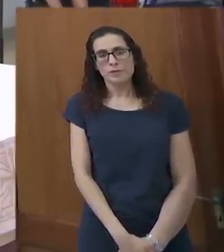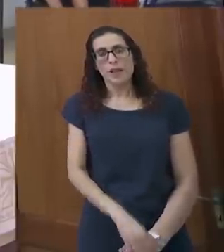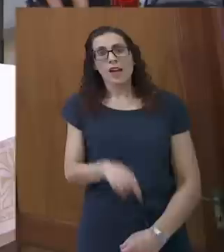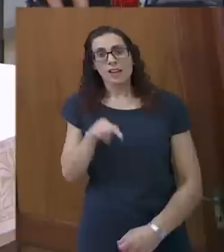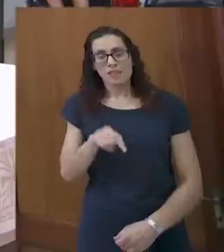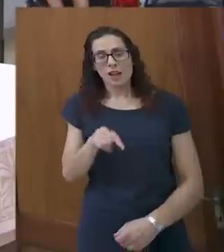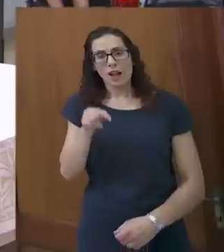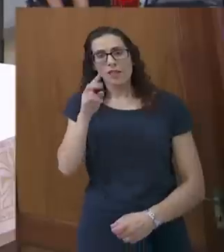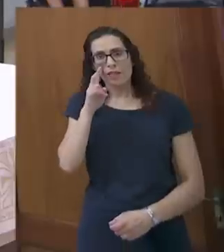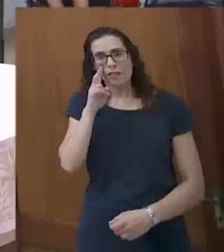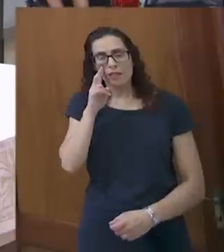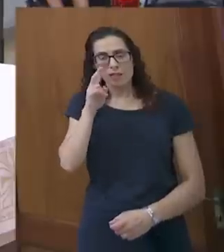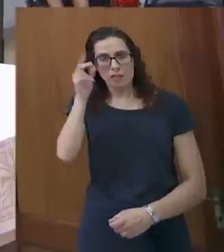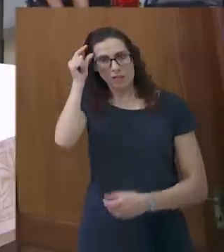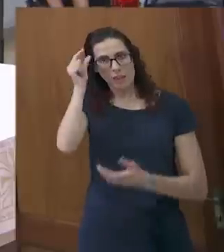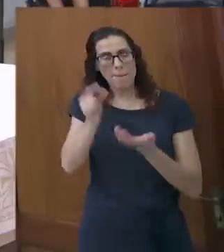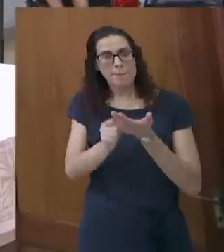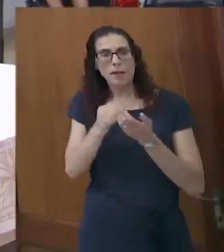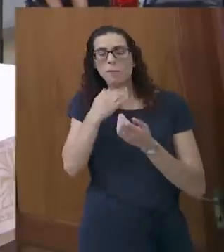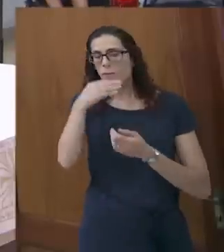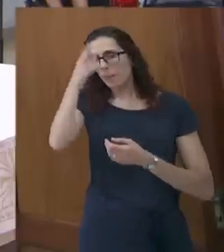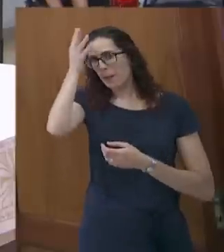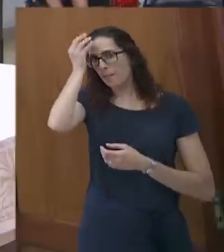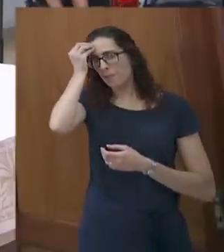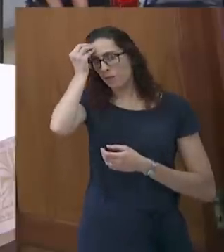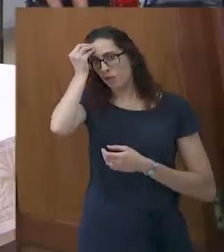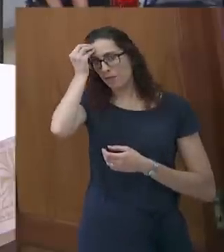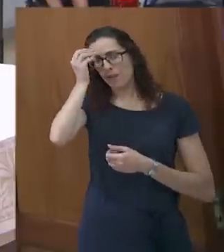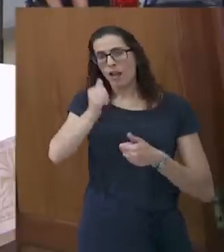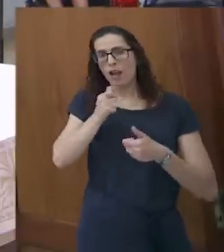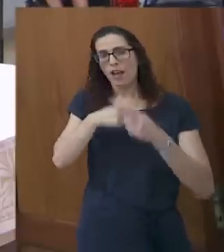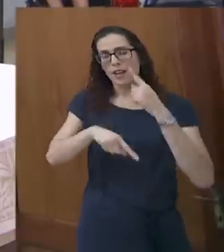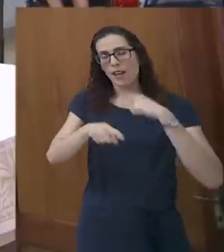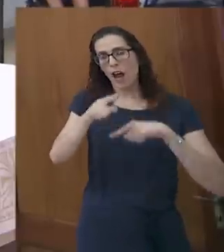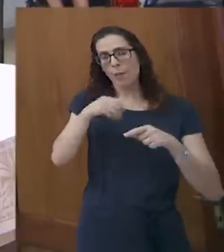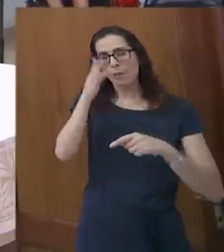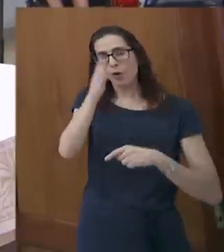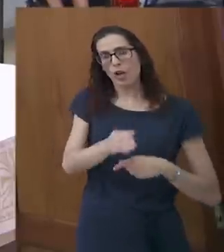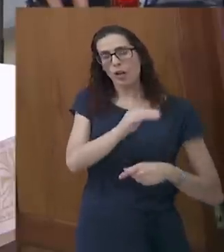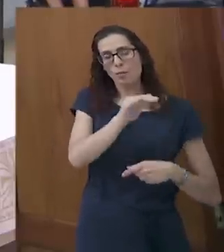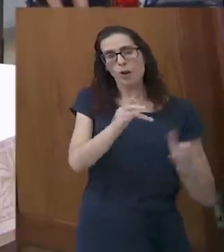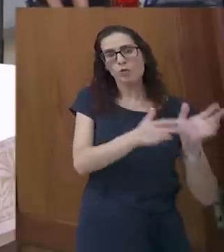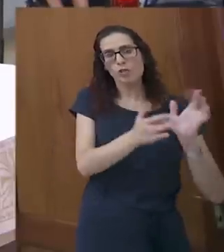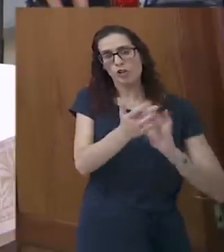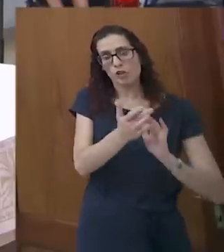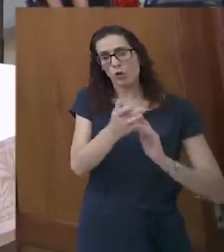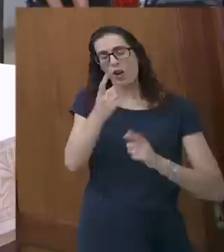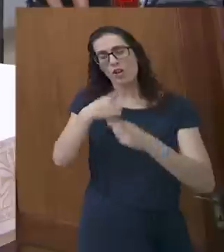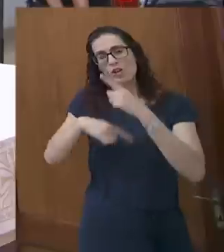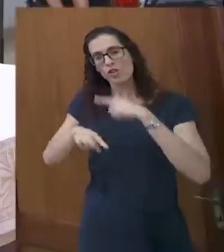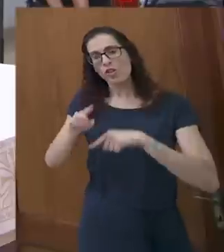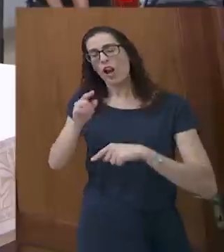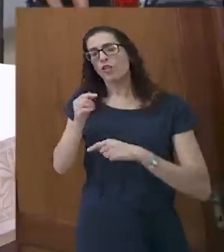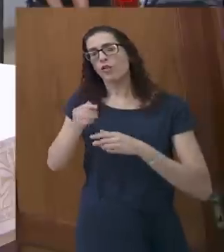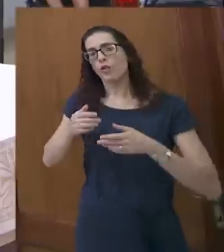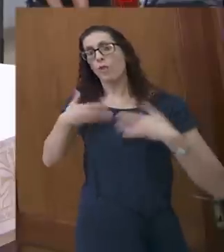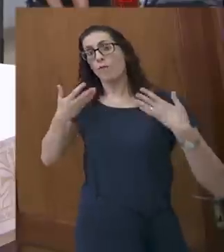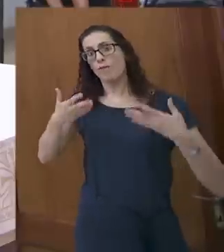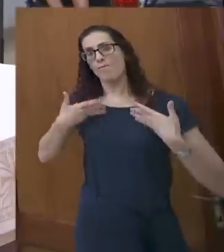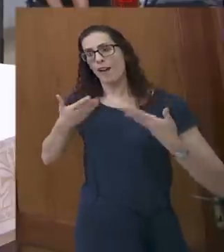Danu il-misteru tal-fidi, inħabru l-mewt tijek mulej, inxandru bil-ferħ għaw min